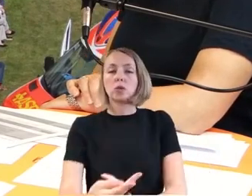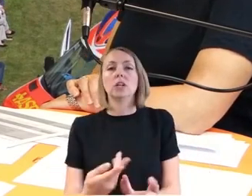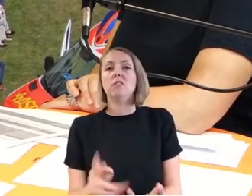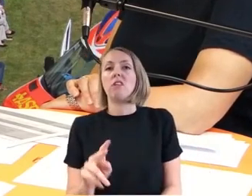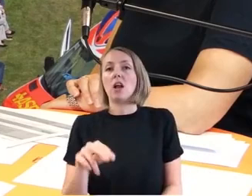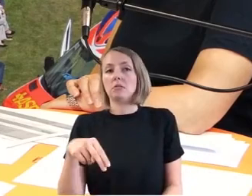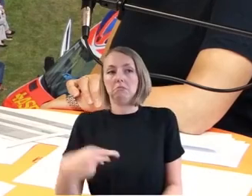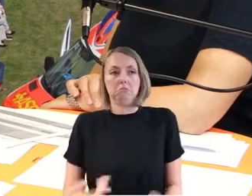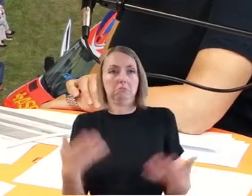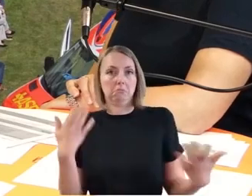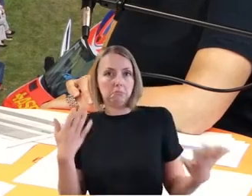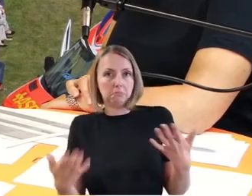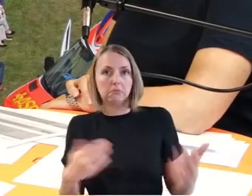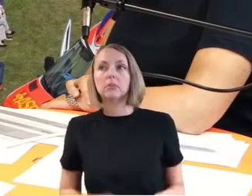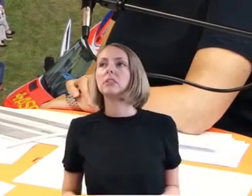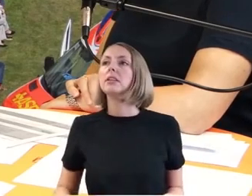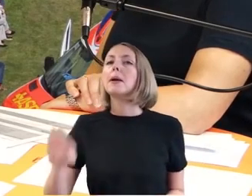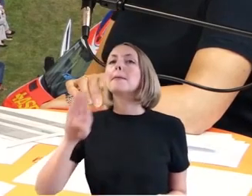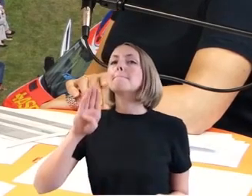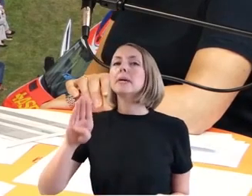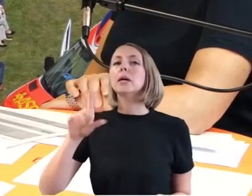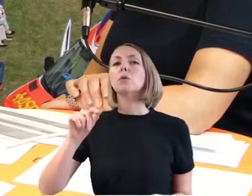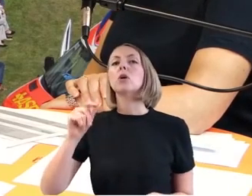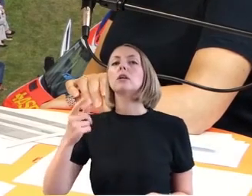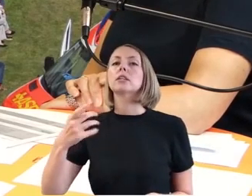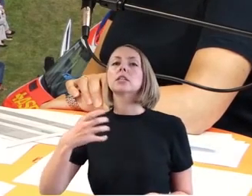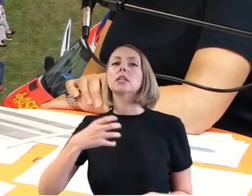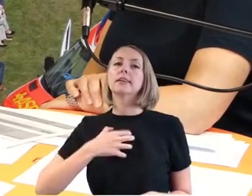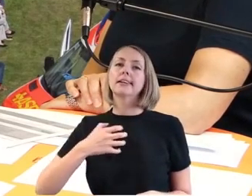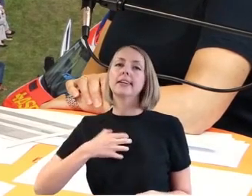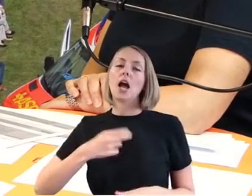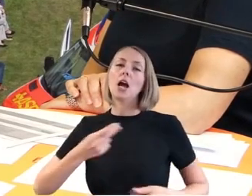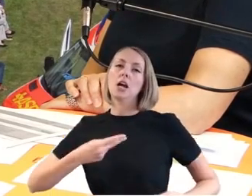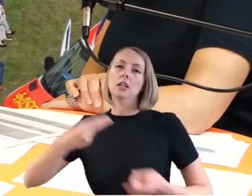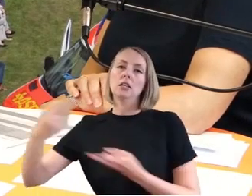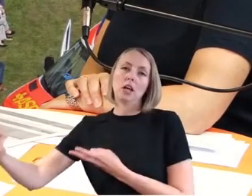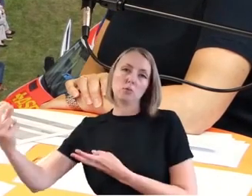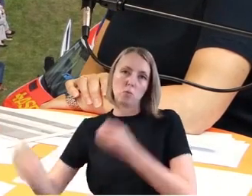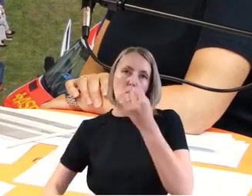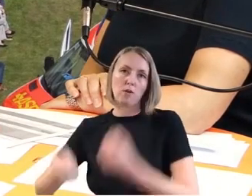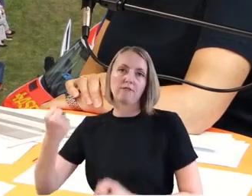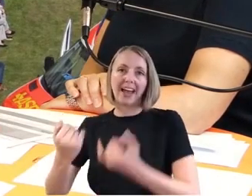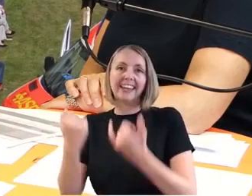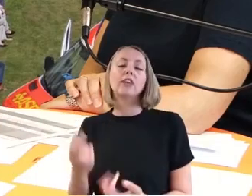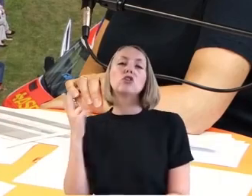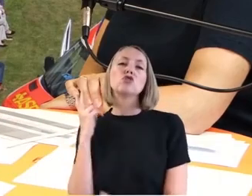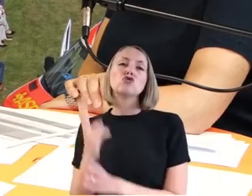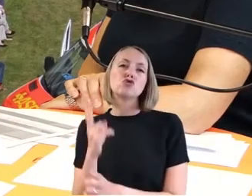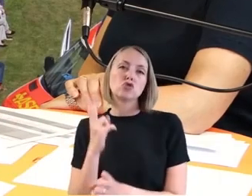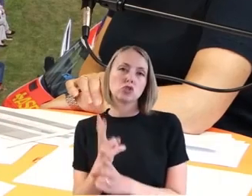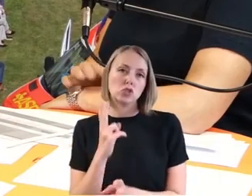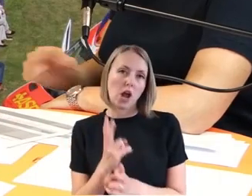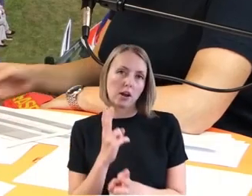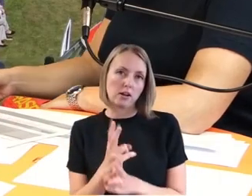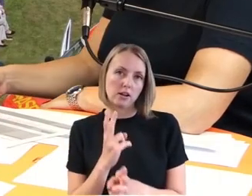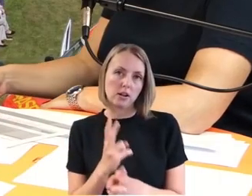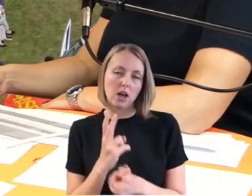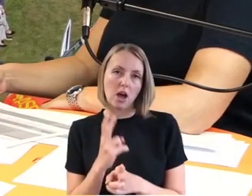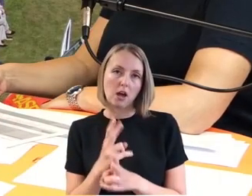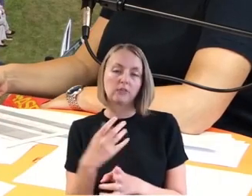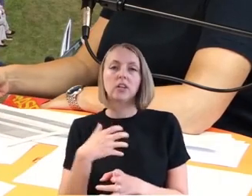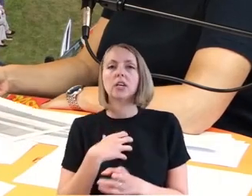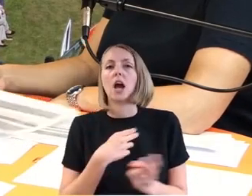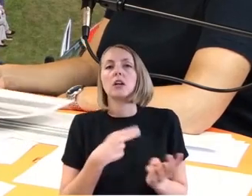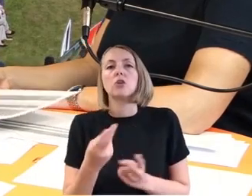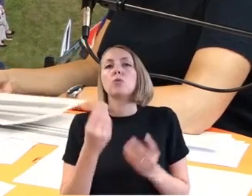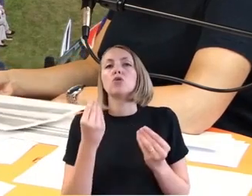Der Typ B, der Krankentransportwagen des Typs B, ist das Standardfahrzeug derzeit im Bereich der